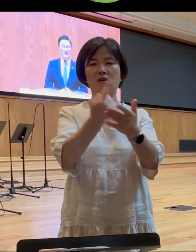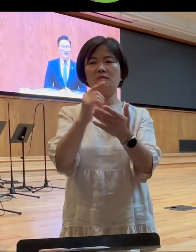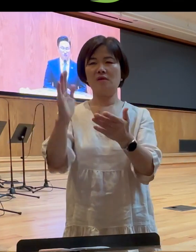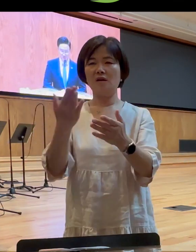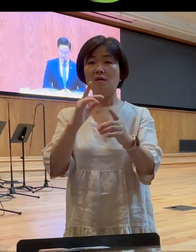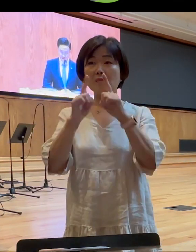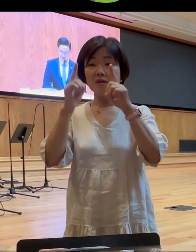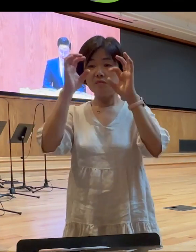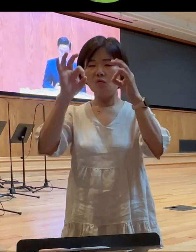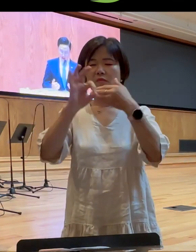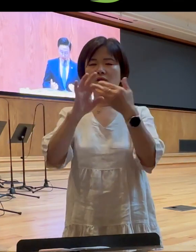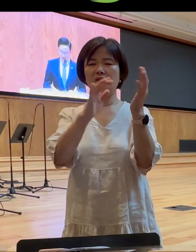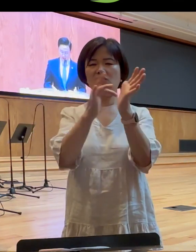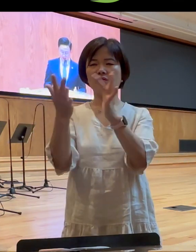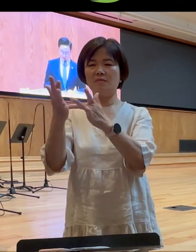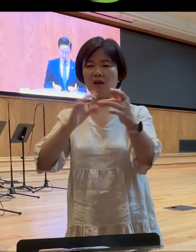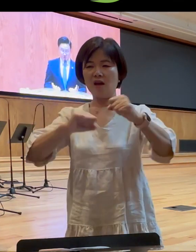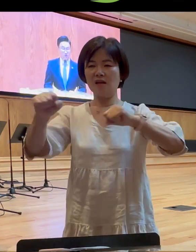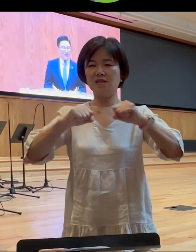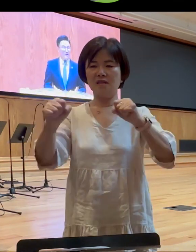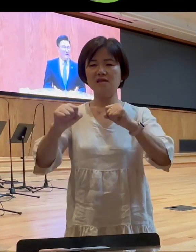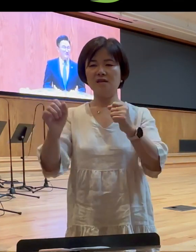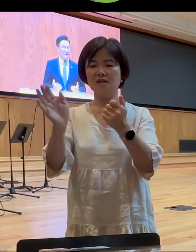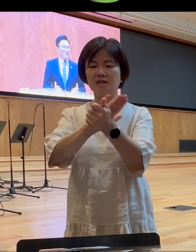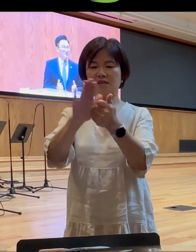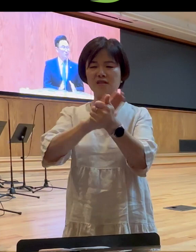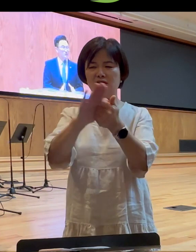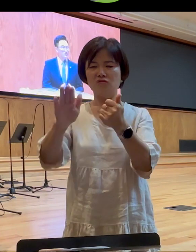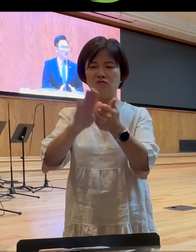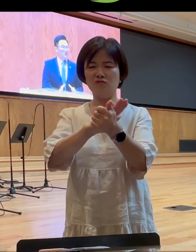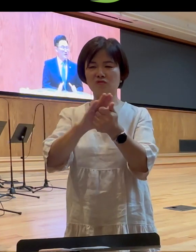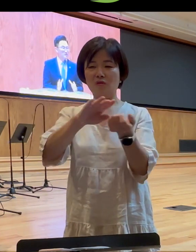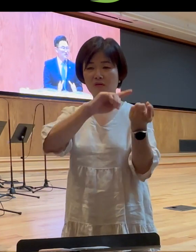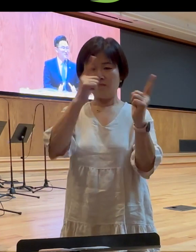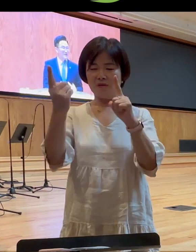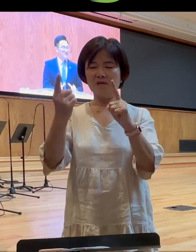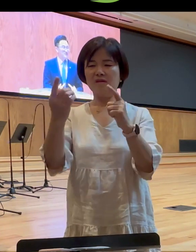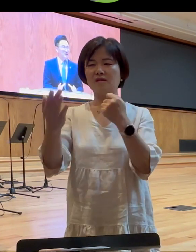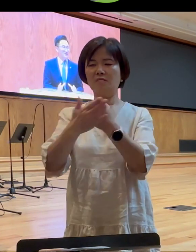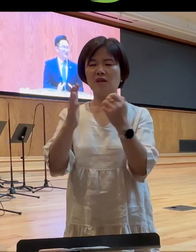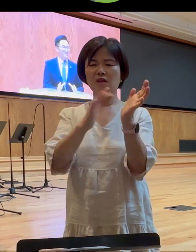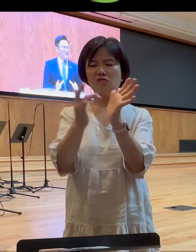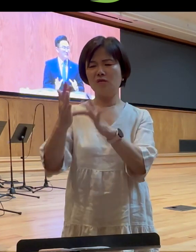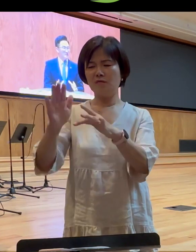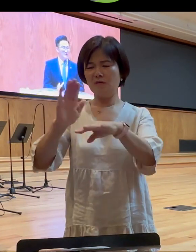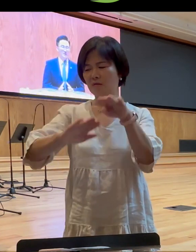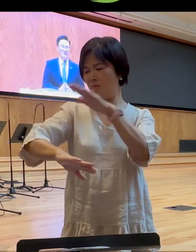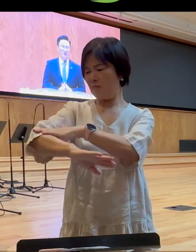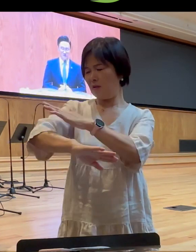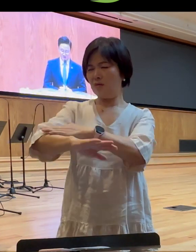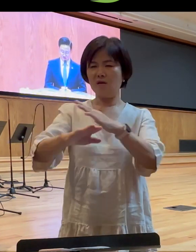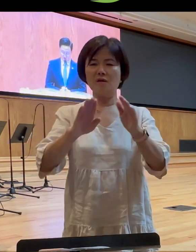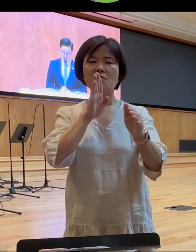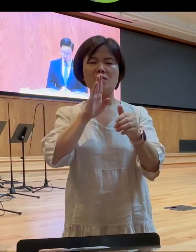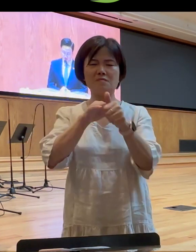보면 예수님이 행하시는 치유에 사람들이 몰려들었고 예수님을 만지고자 밀치는 상황이